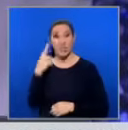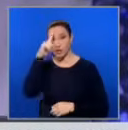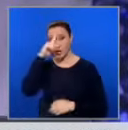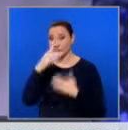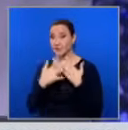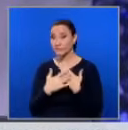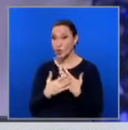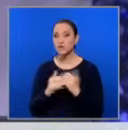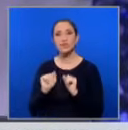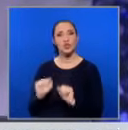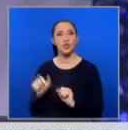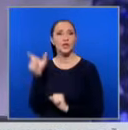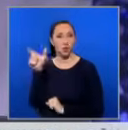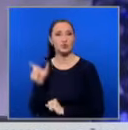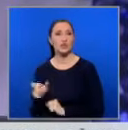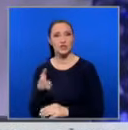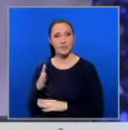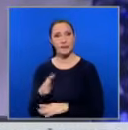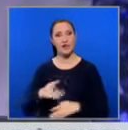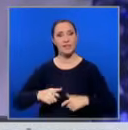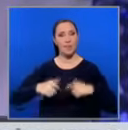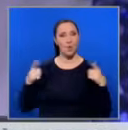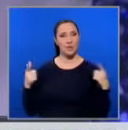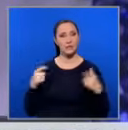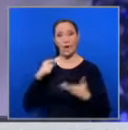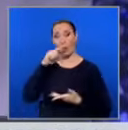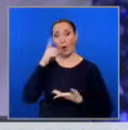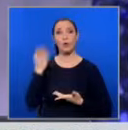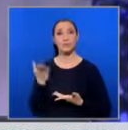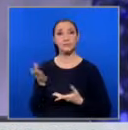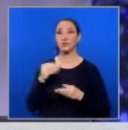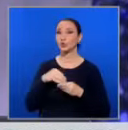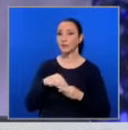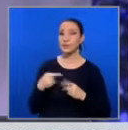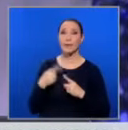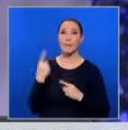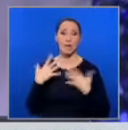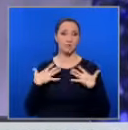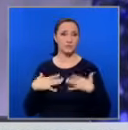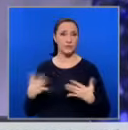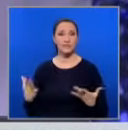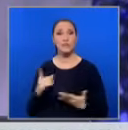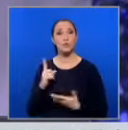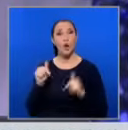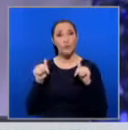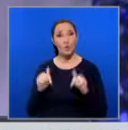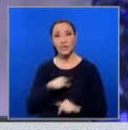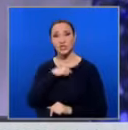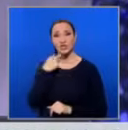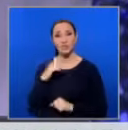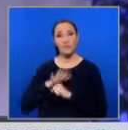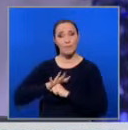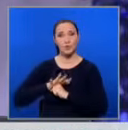затвора, защитник на човешките права и демокрацията. Горда съм, че допринасям към една цивилизация, която днес е жертва на